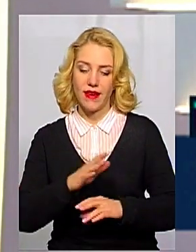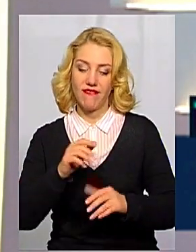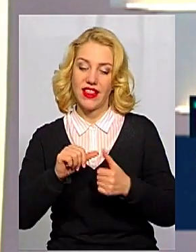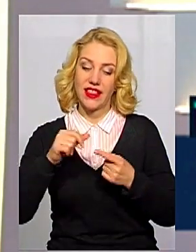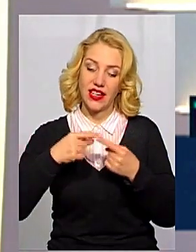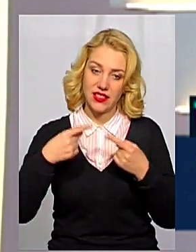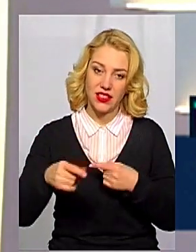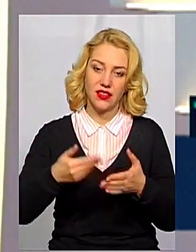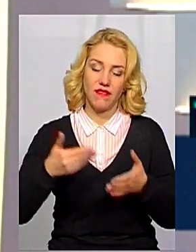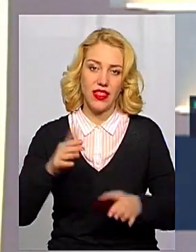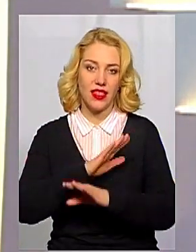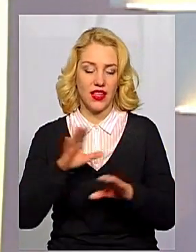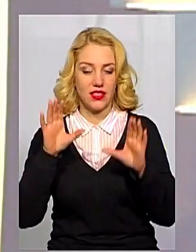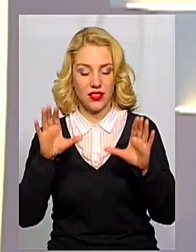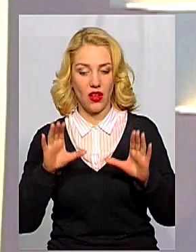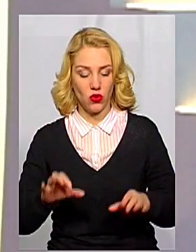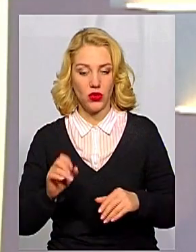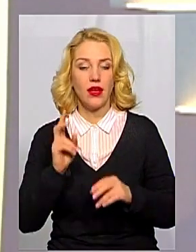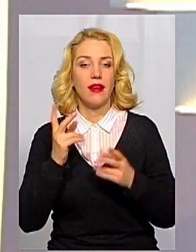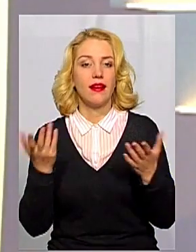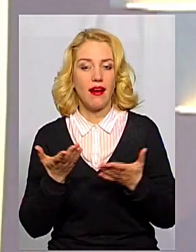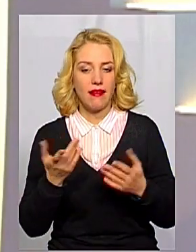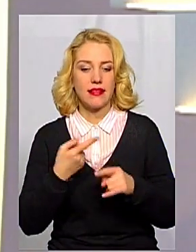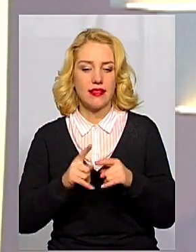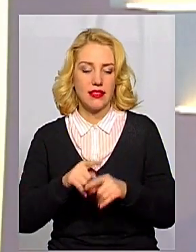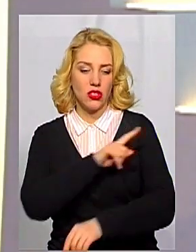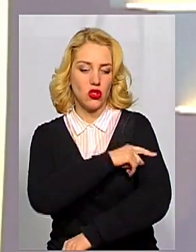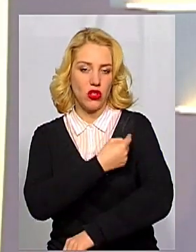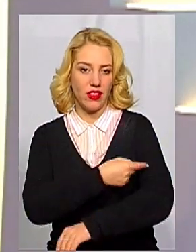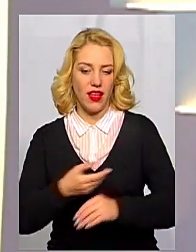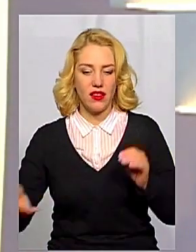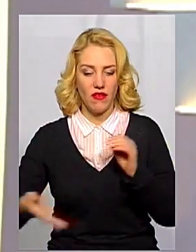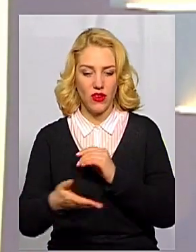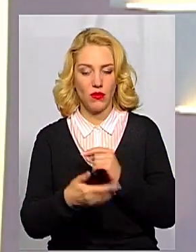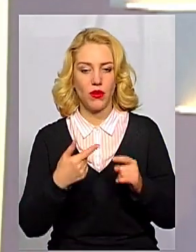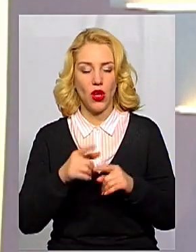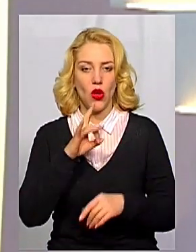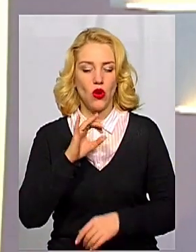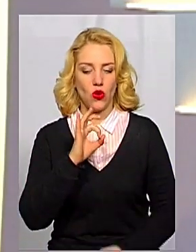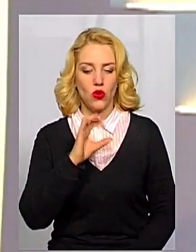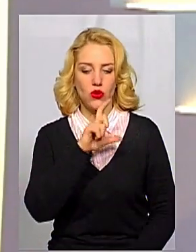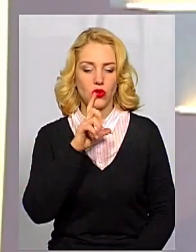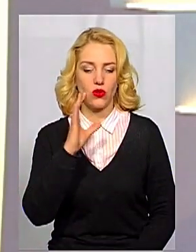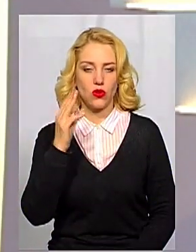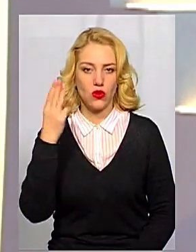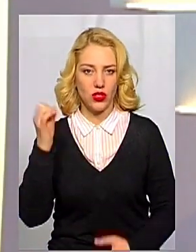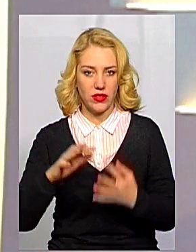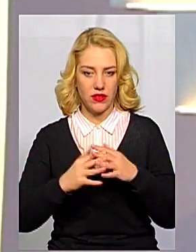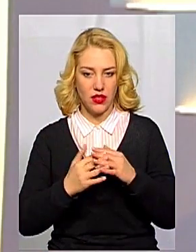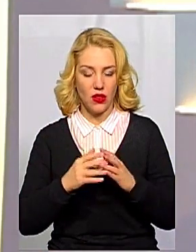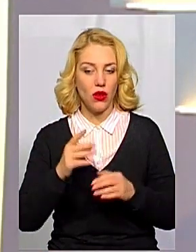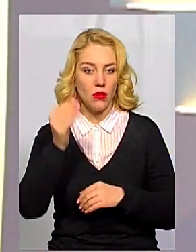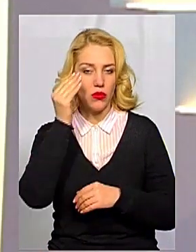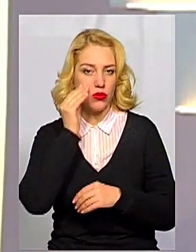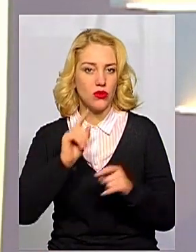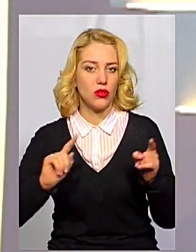санітарну – від суцільної? Будемо з'ясовувати нині, бо жителі Росоші, що під Хмельницьким, запідозрили, що у їхньому лісі із